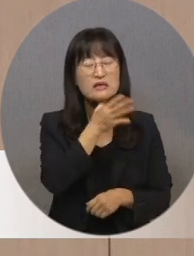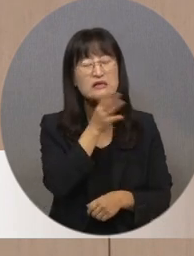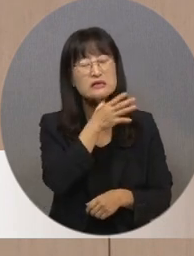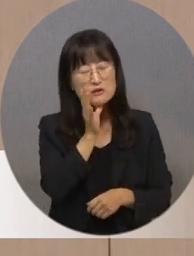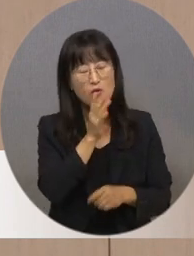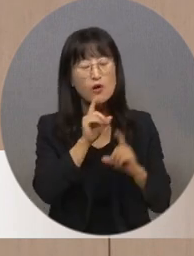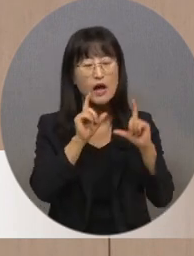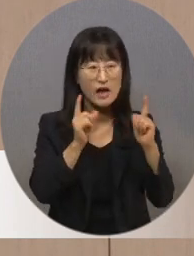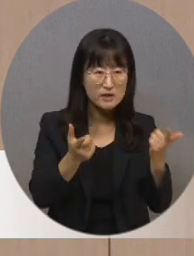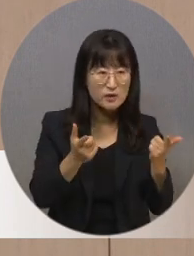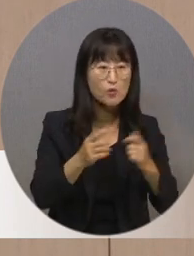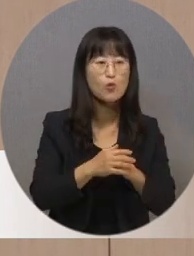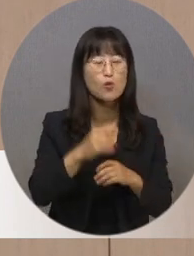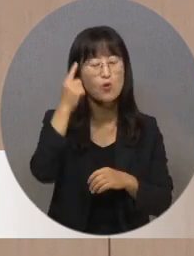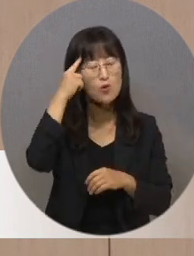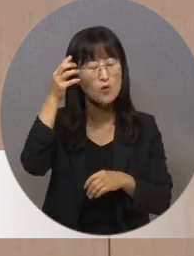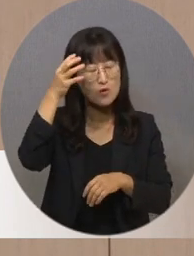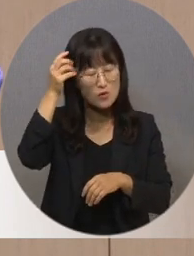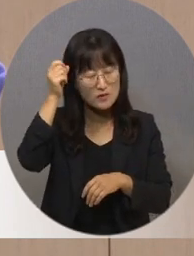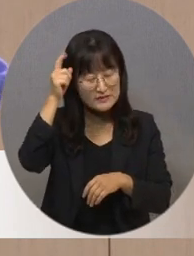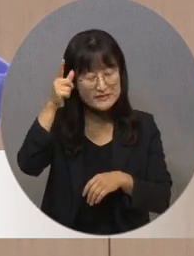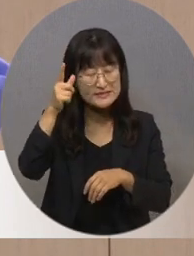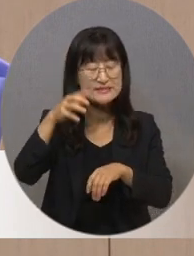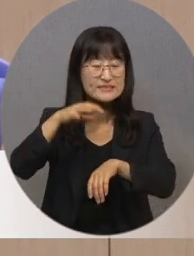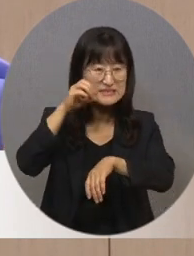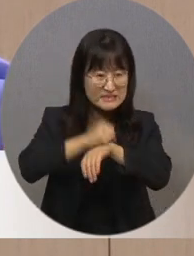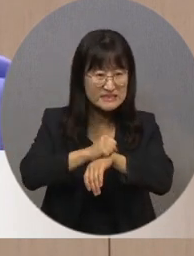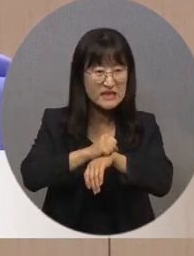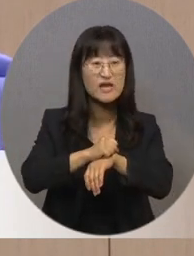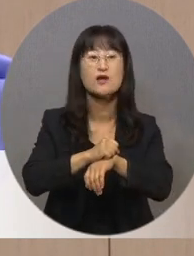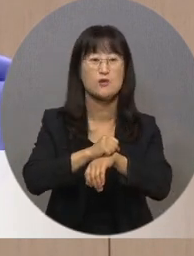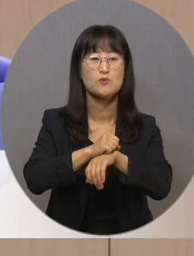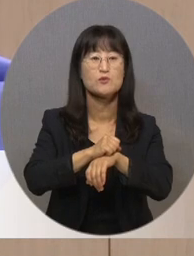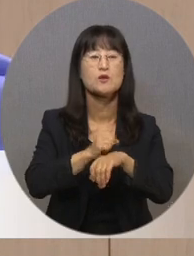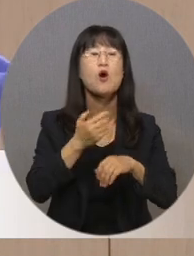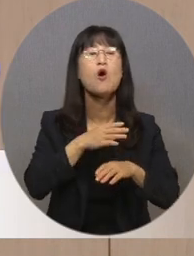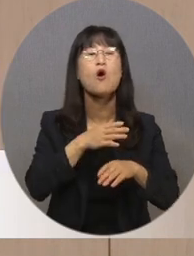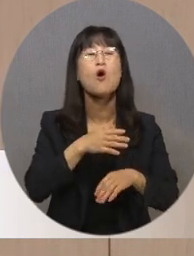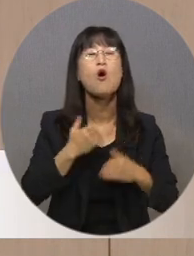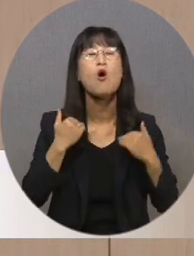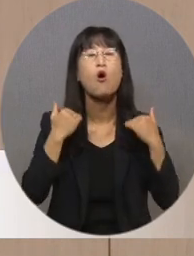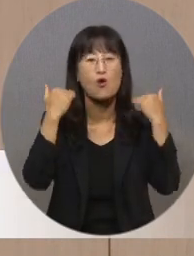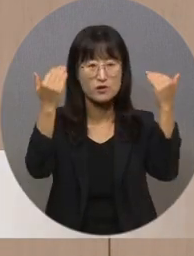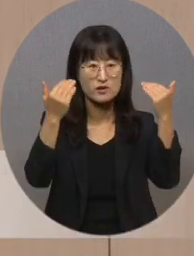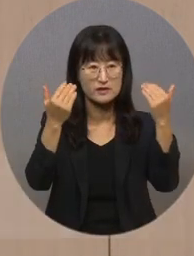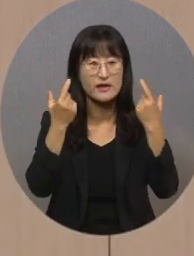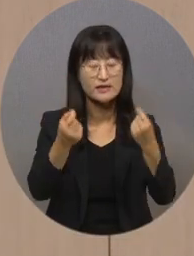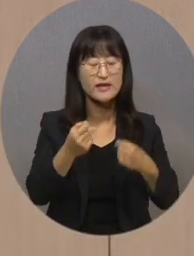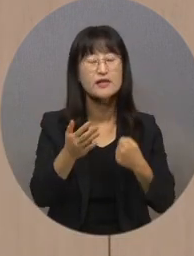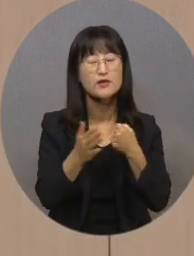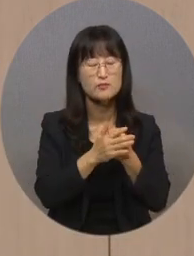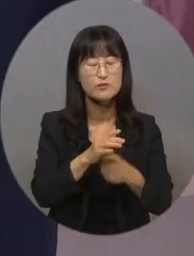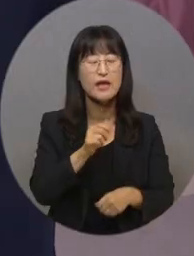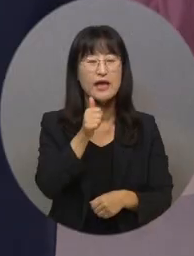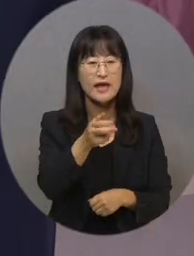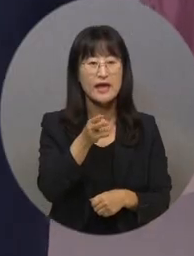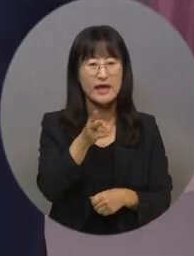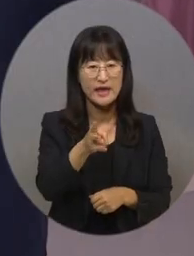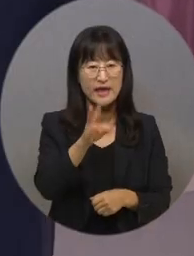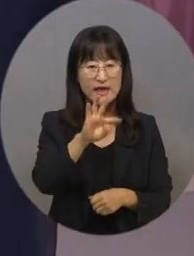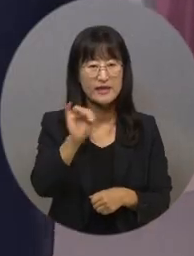늙은이가 아니라 지혜롭고 진리로운 어른이다 그래서 해인이라고 저는